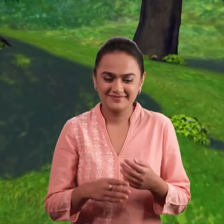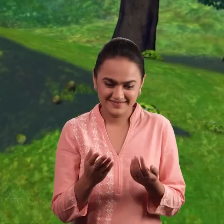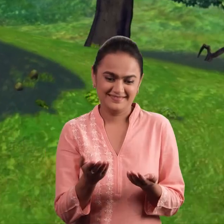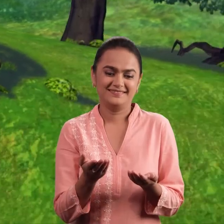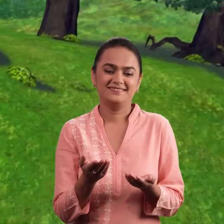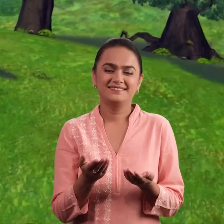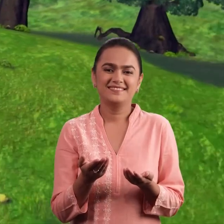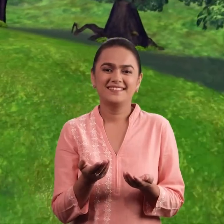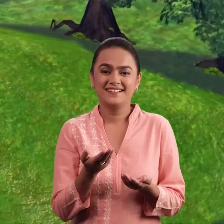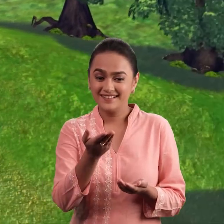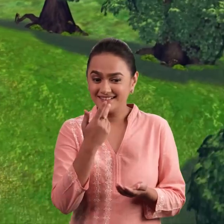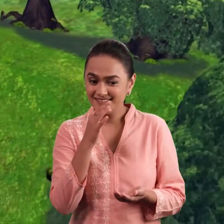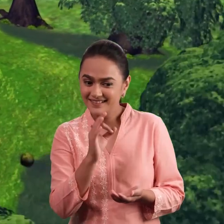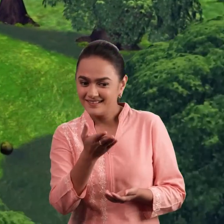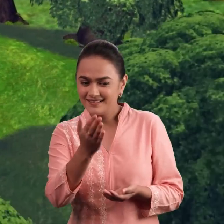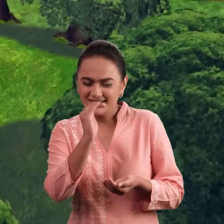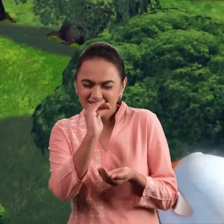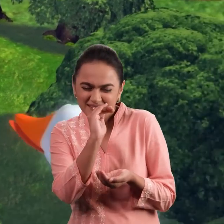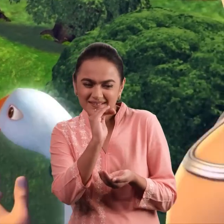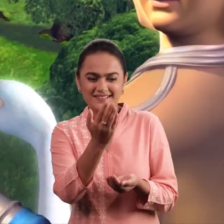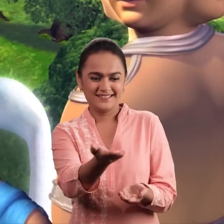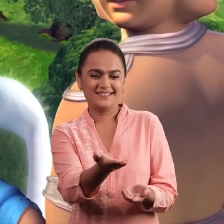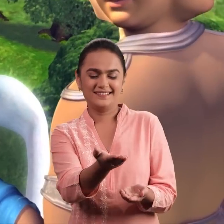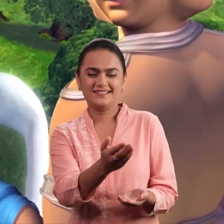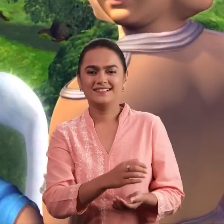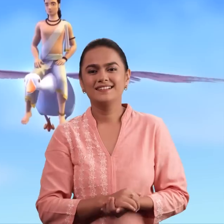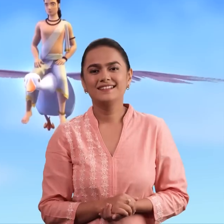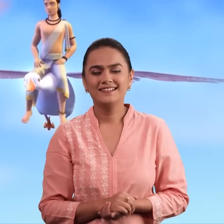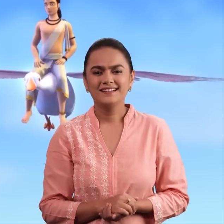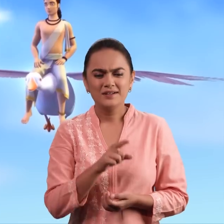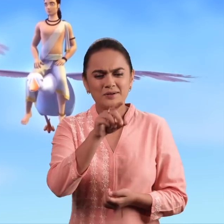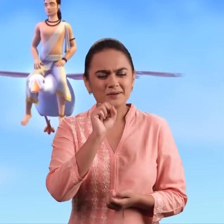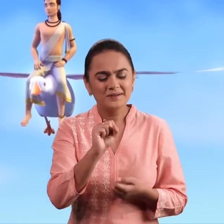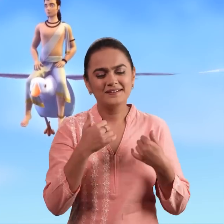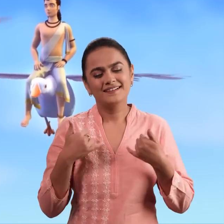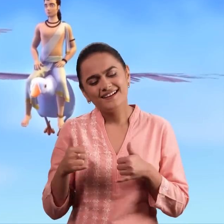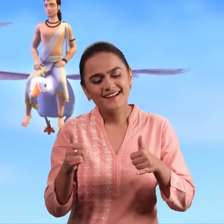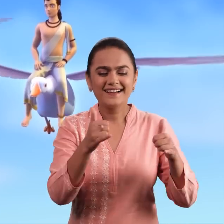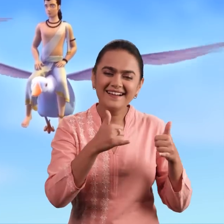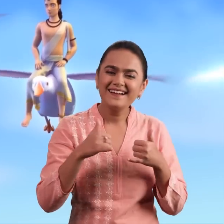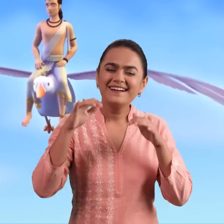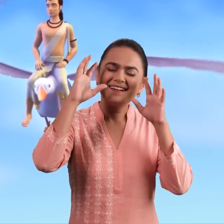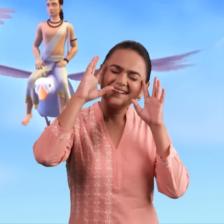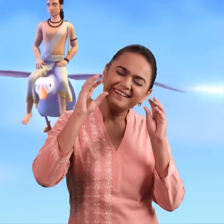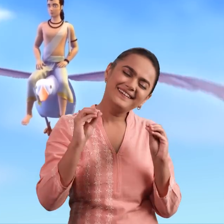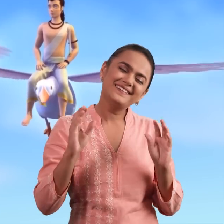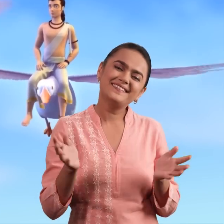लो, ये रहा वो नन्ना बालक, अपने खेल कूद में